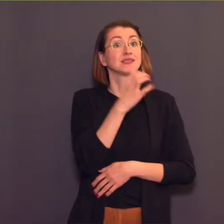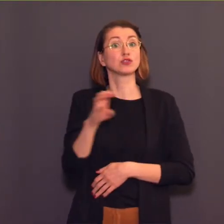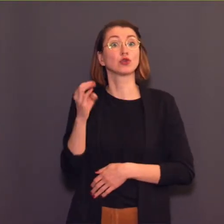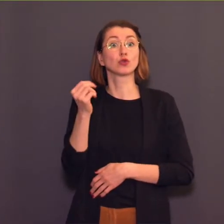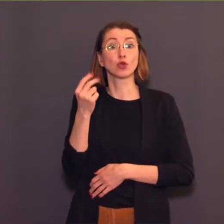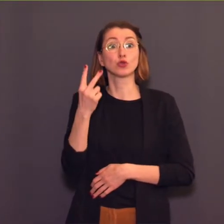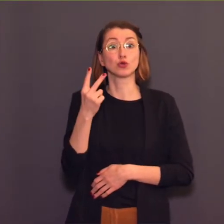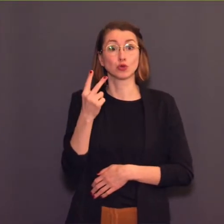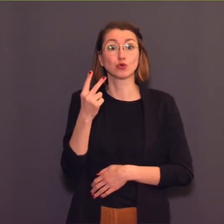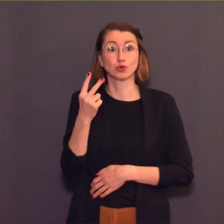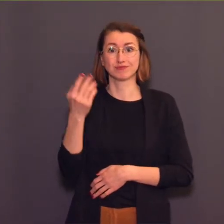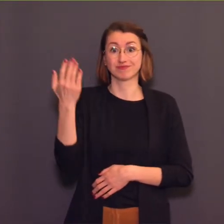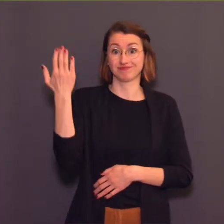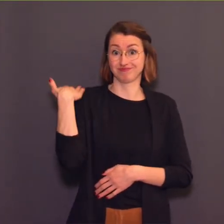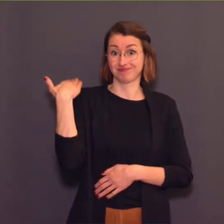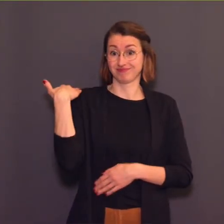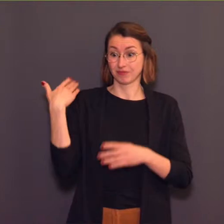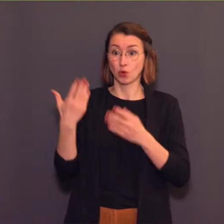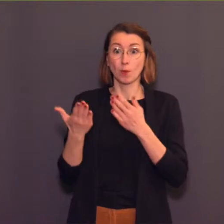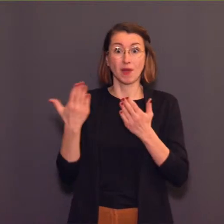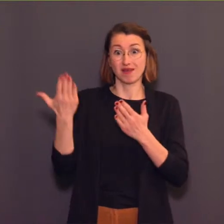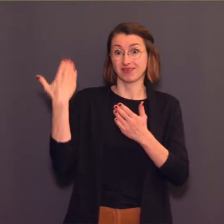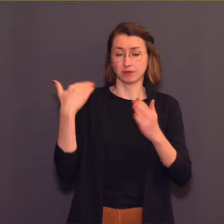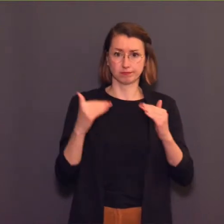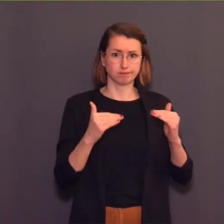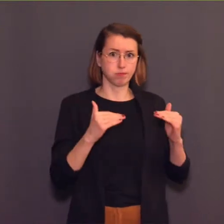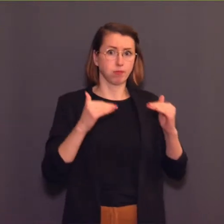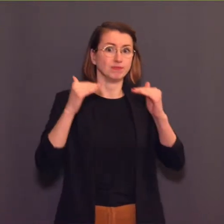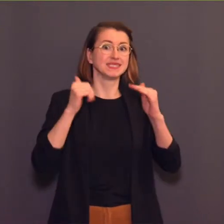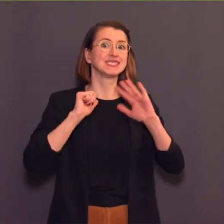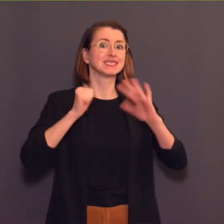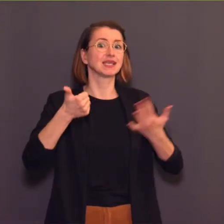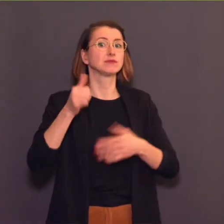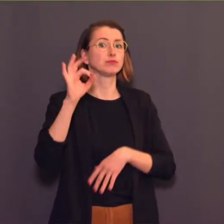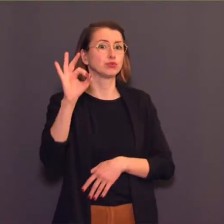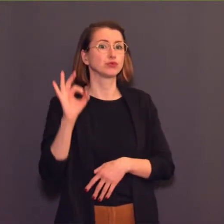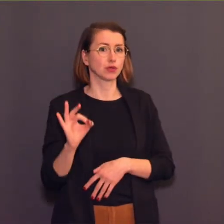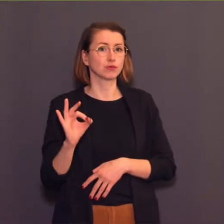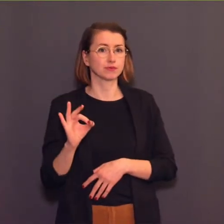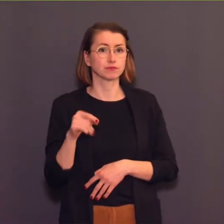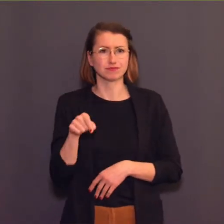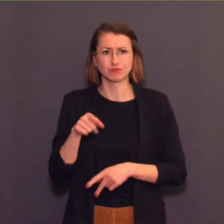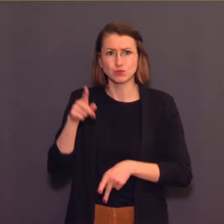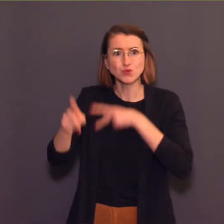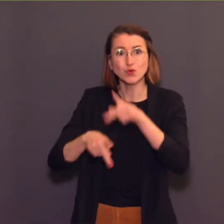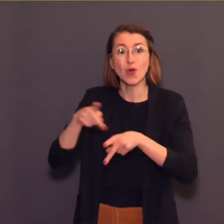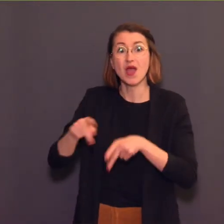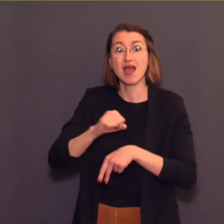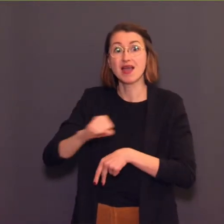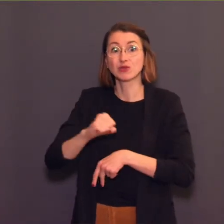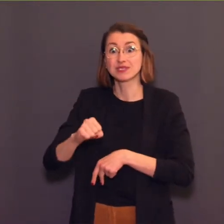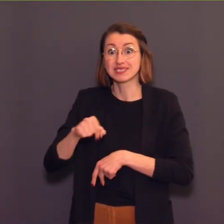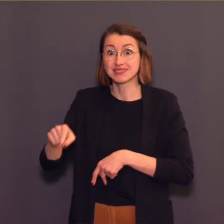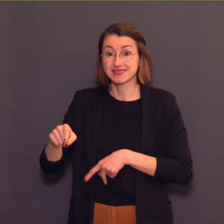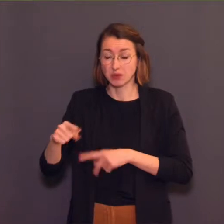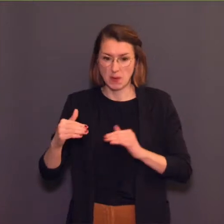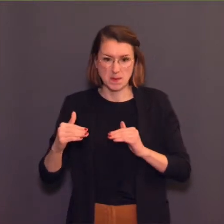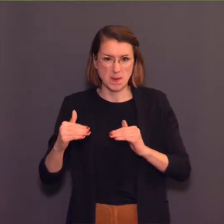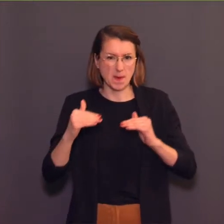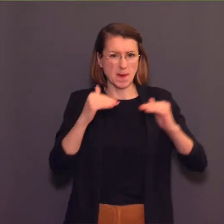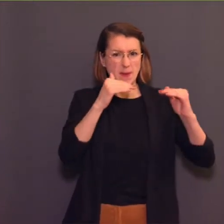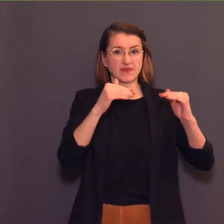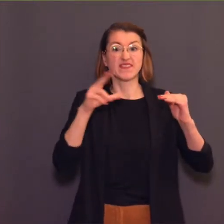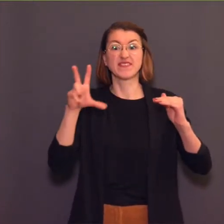soins intensifs, on a une augmentation de 20% pour atteindre actuellement 651 lits occupés,